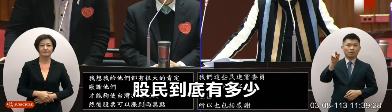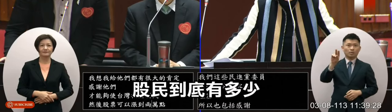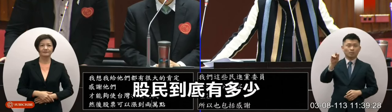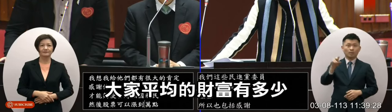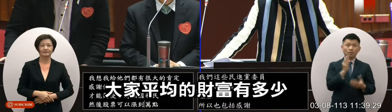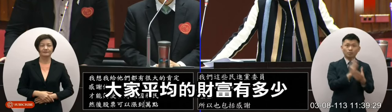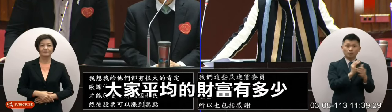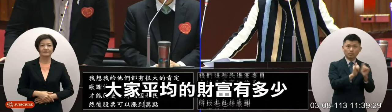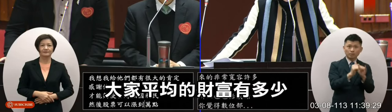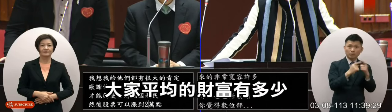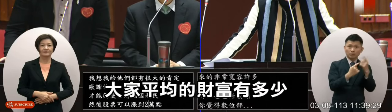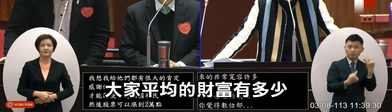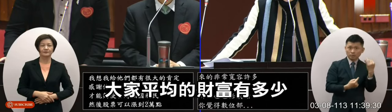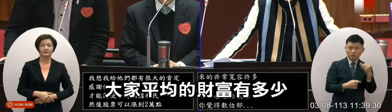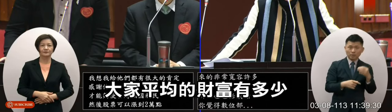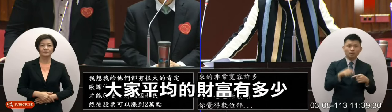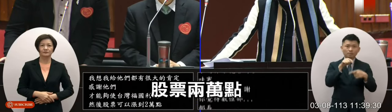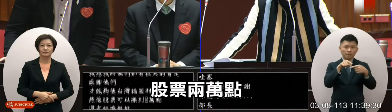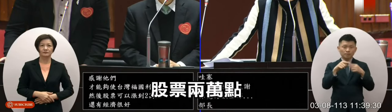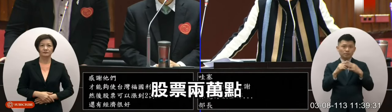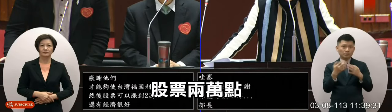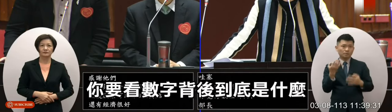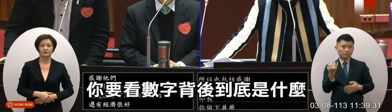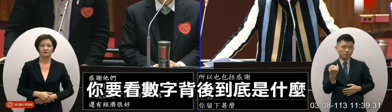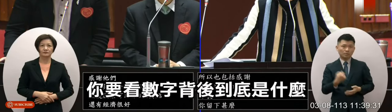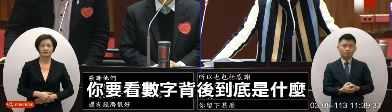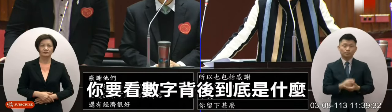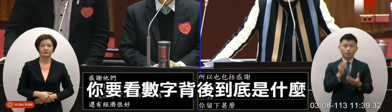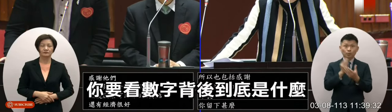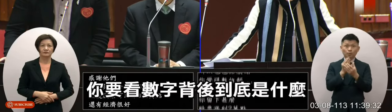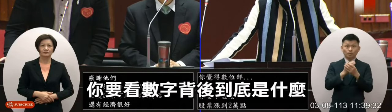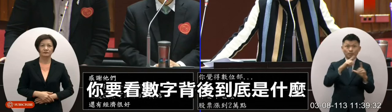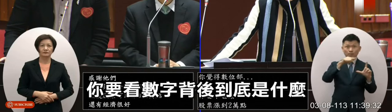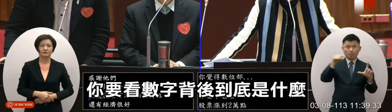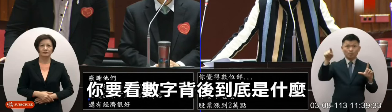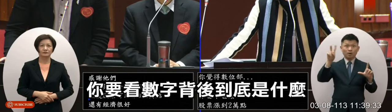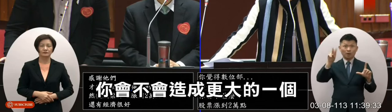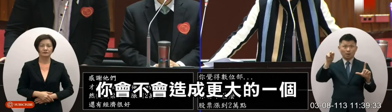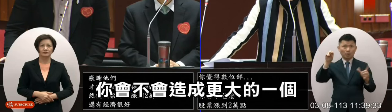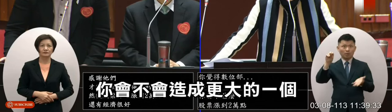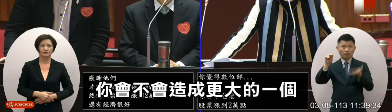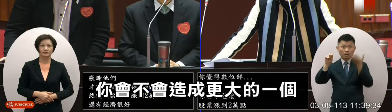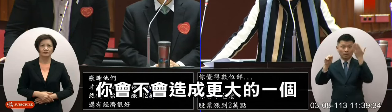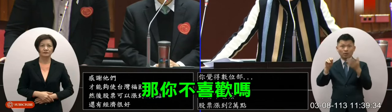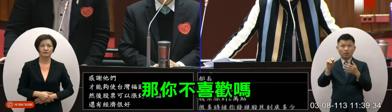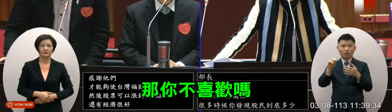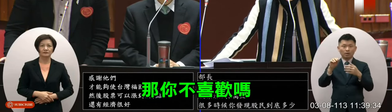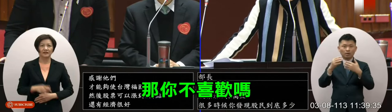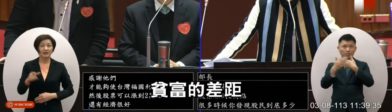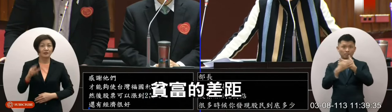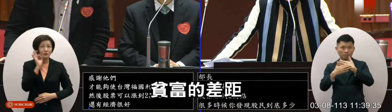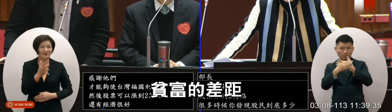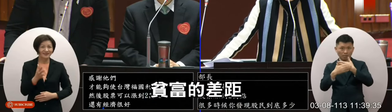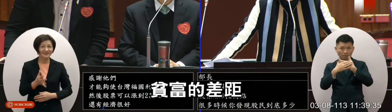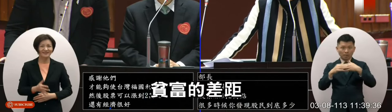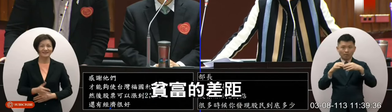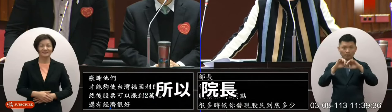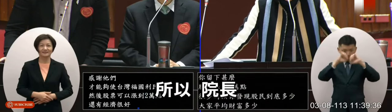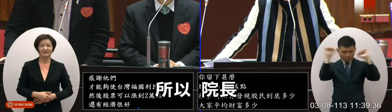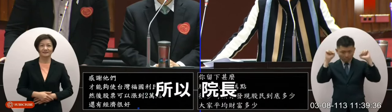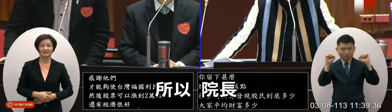底有多少，大家平均的财富有多少。股票20000点，你要看数字背后到底是什么，你会不会造成更大的一个贫富的差